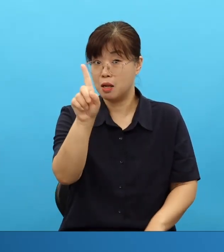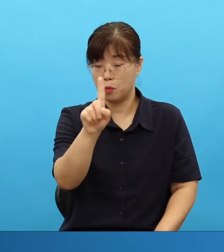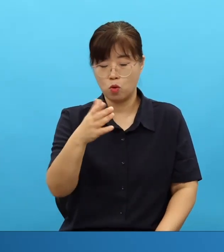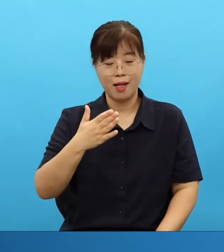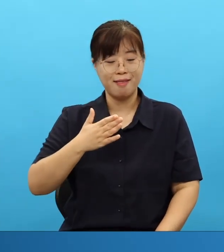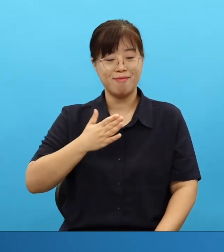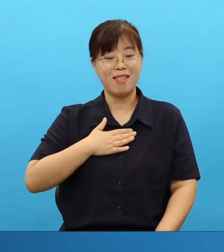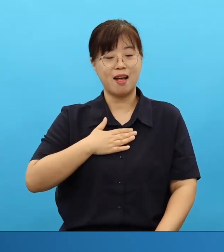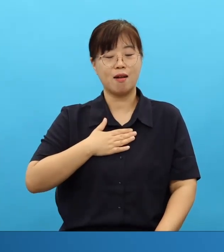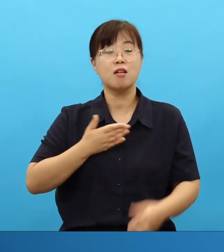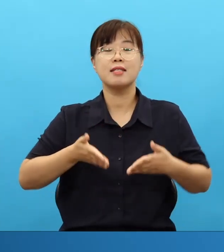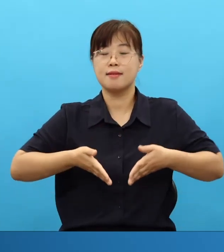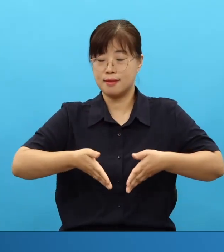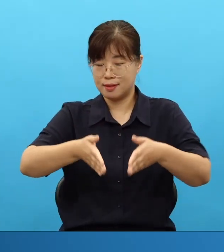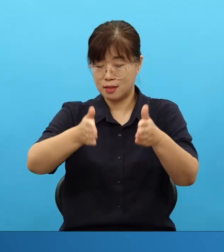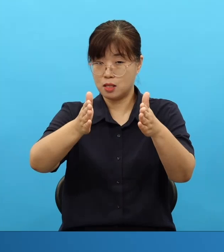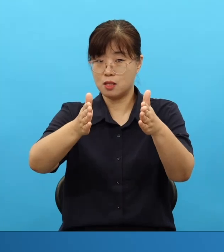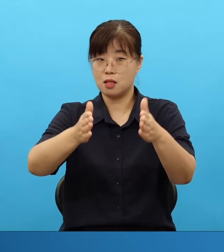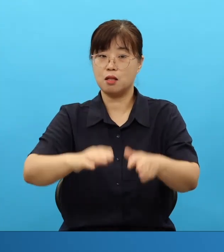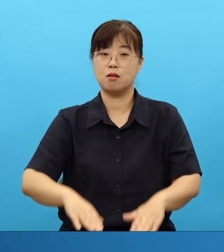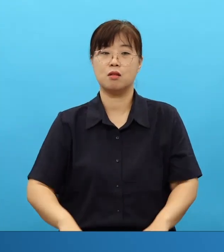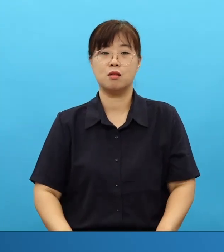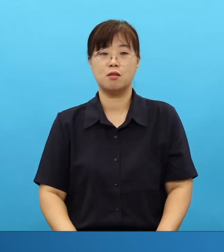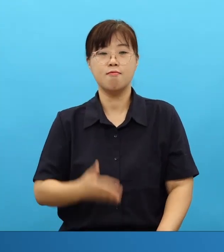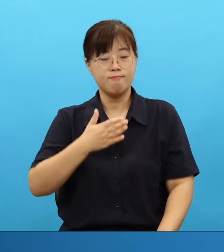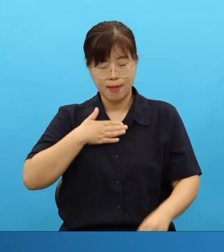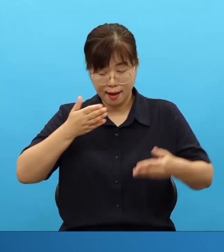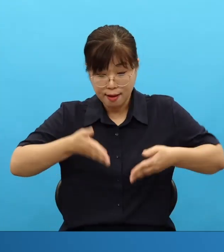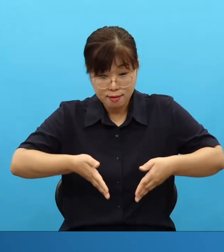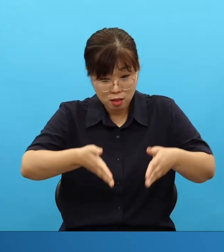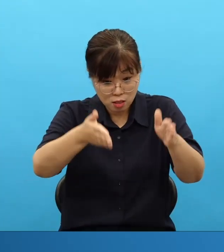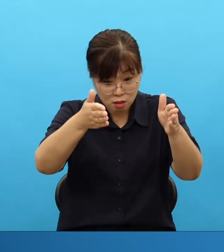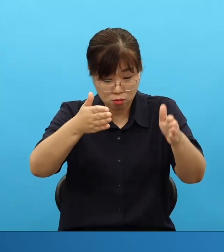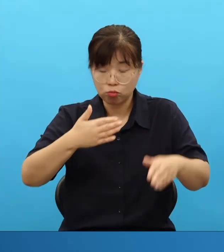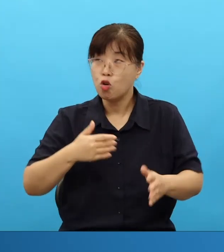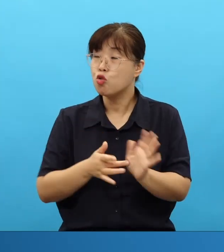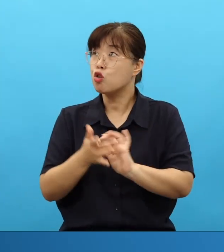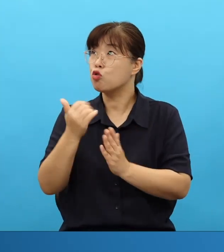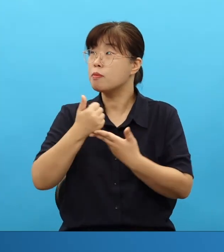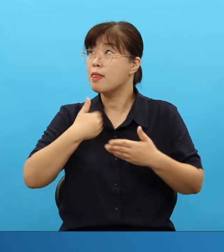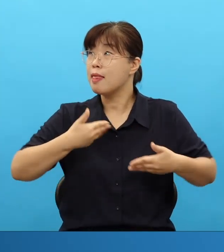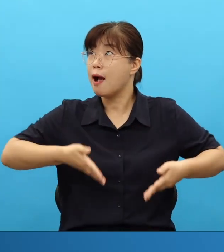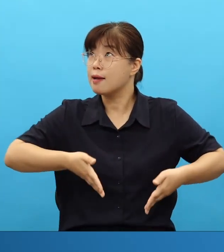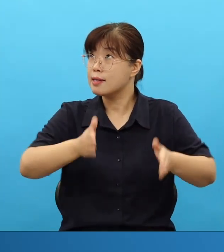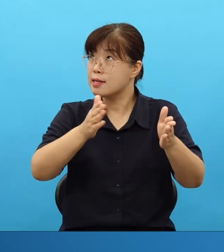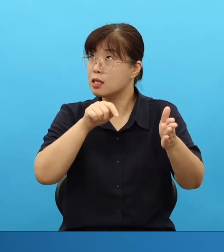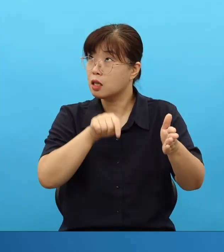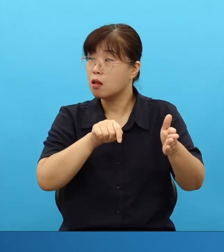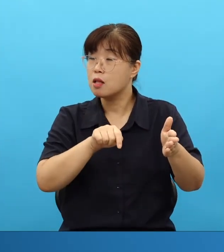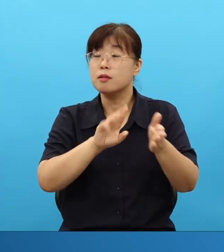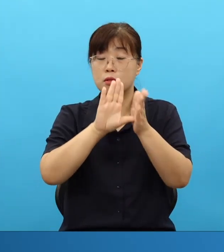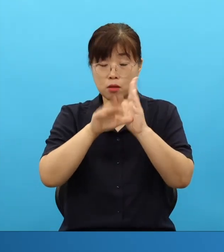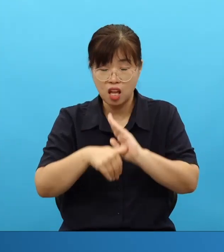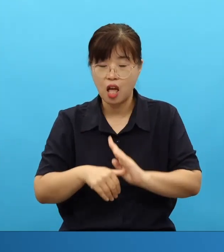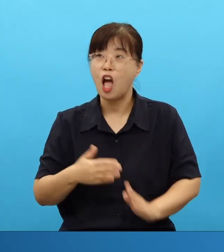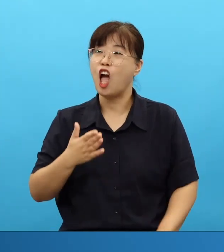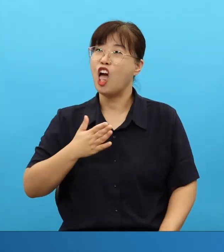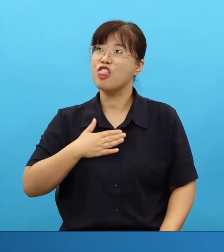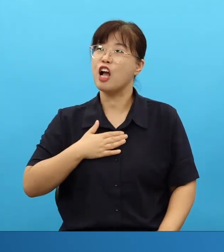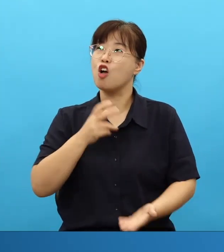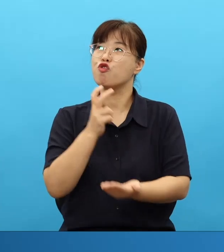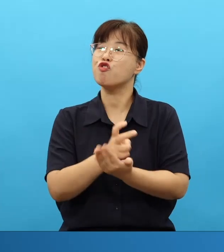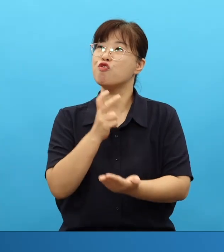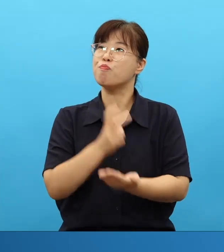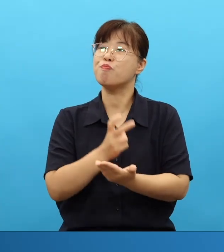그 그분이 이걸 가르게 아닙니다 남산에서 불러서 완전한 길을